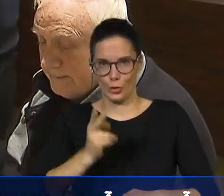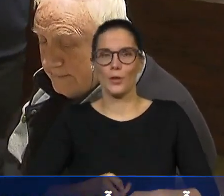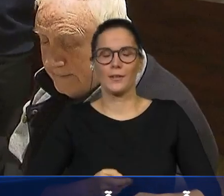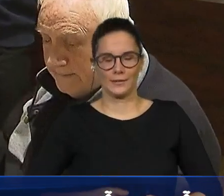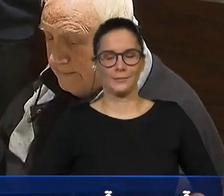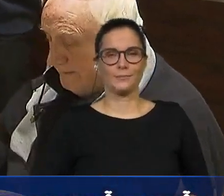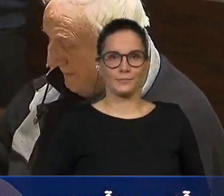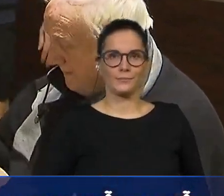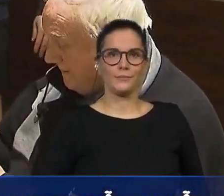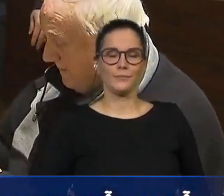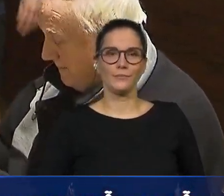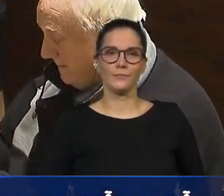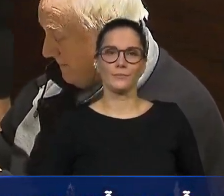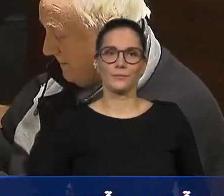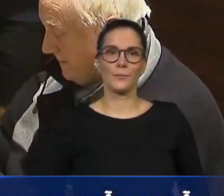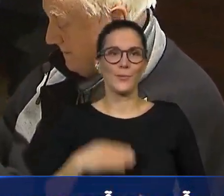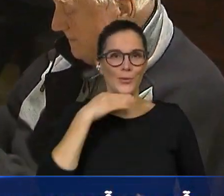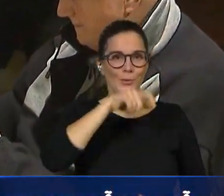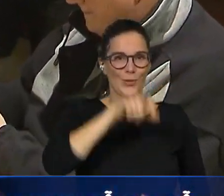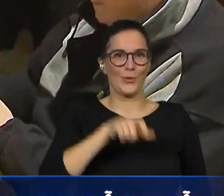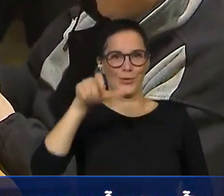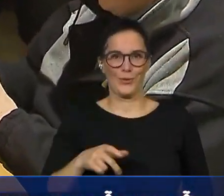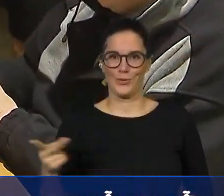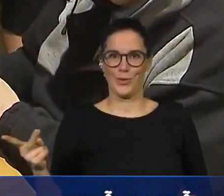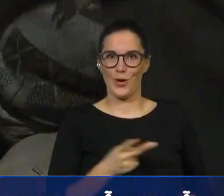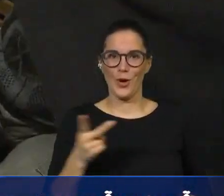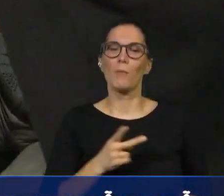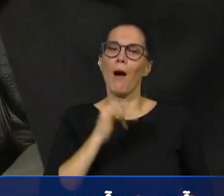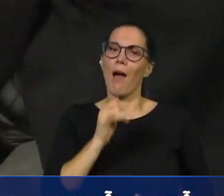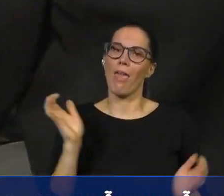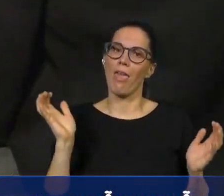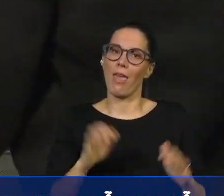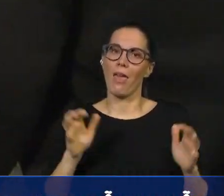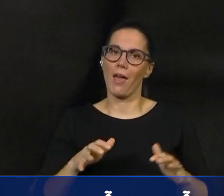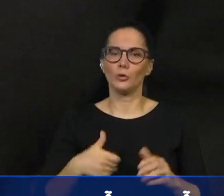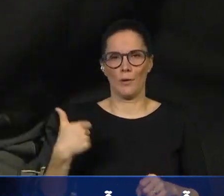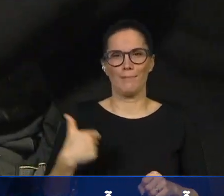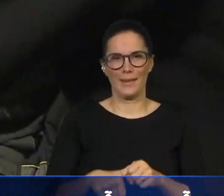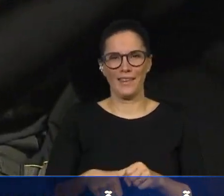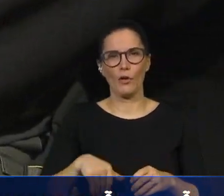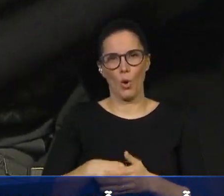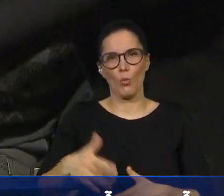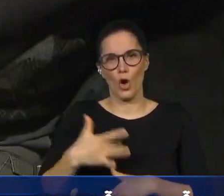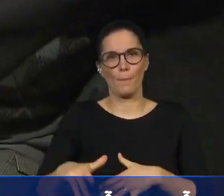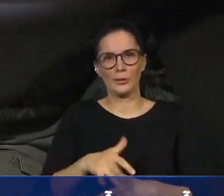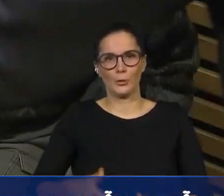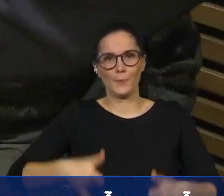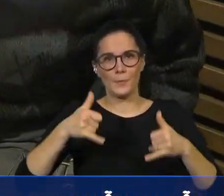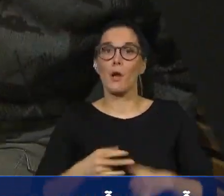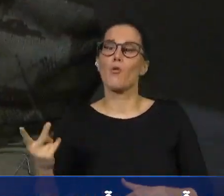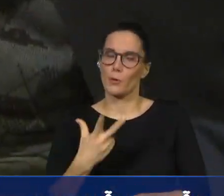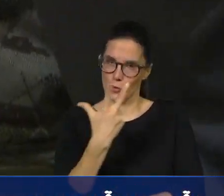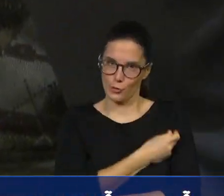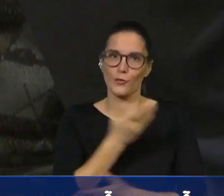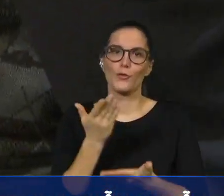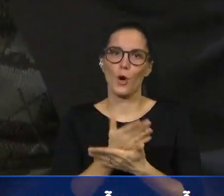việc tuân thủ quy định của các nhà hàng và khách sạn thông qua các biện pháp chống dịch. Nếu không có gì thay đổi thì việc hủy bỏ sẽ có hiệu lực vào nửa đêm